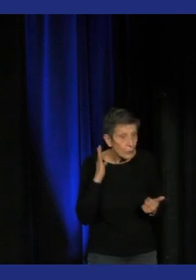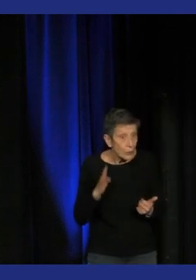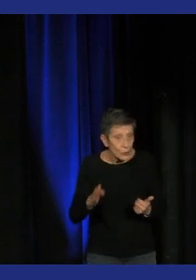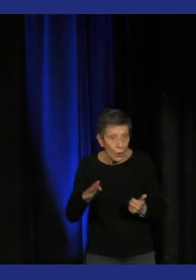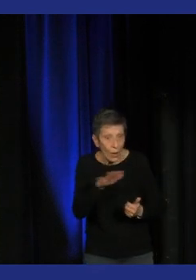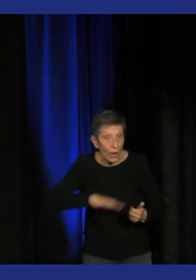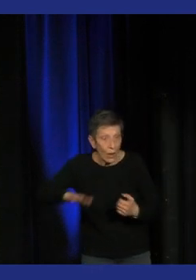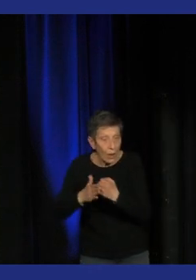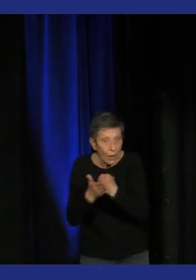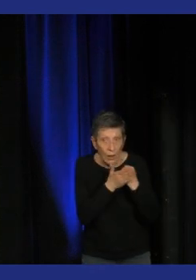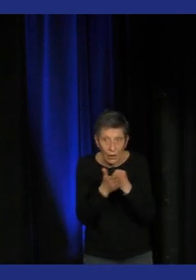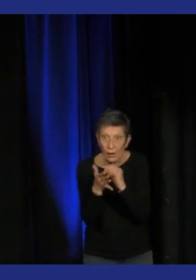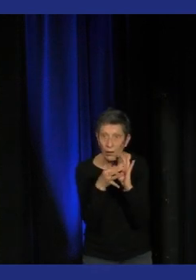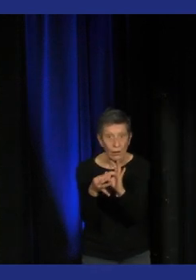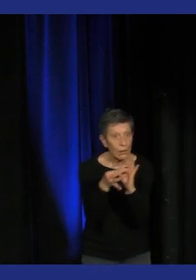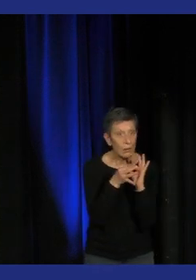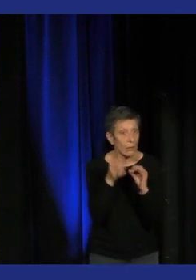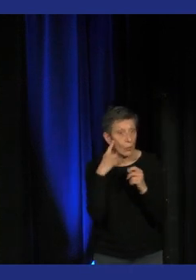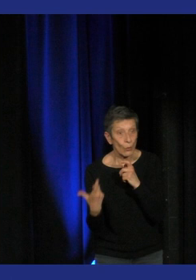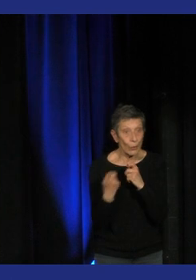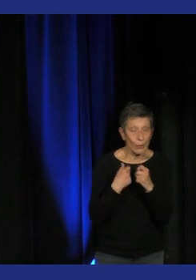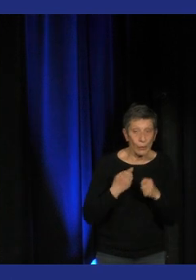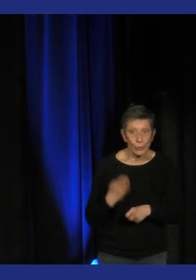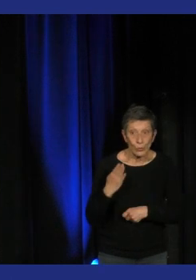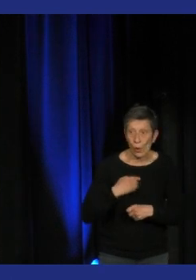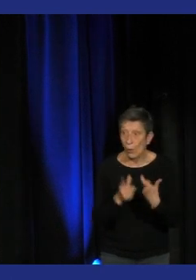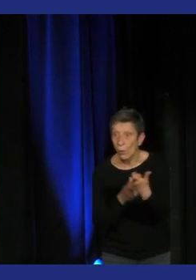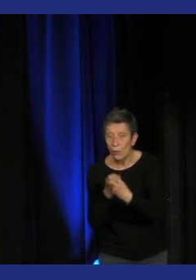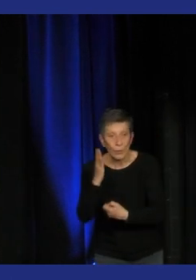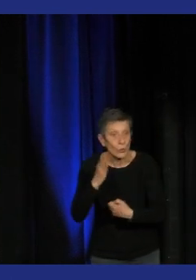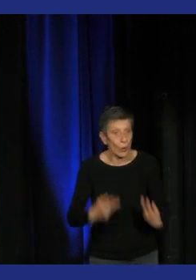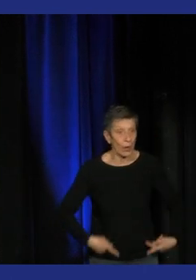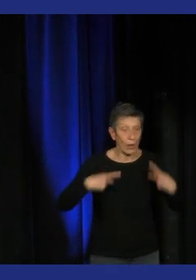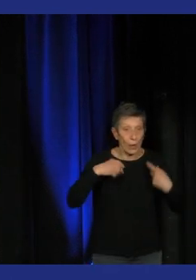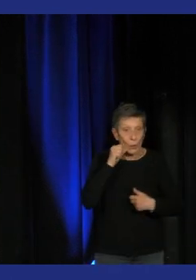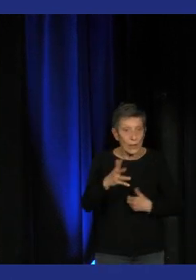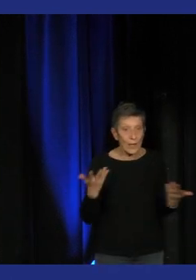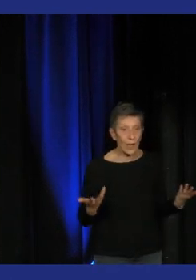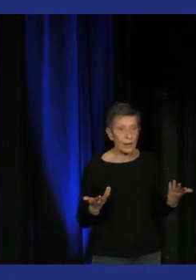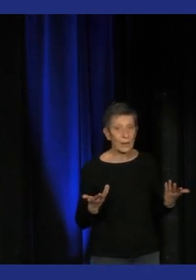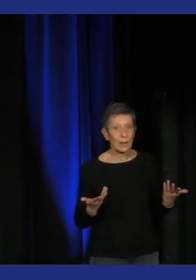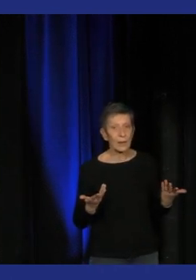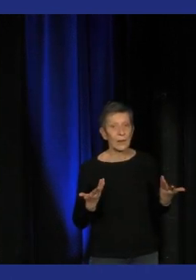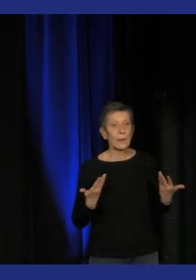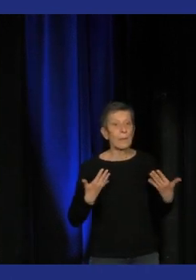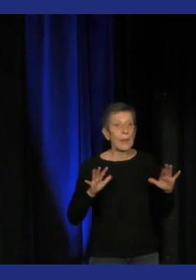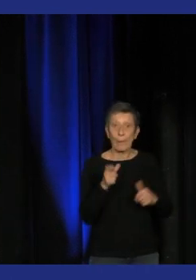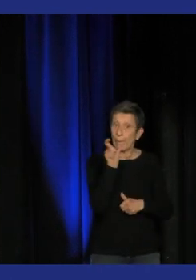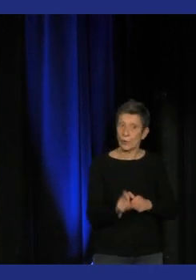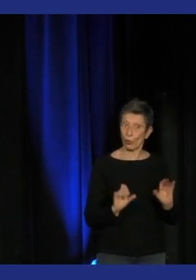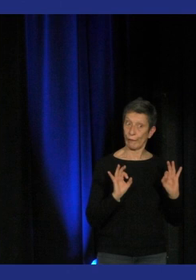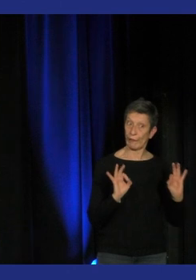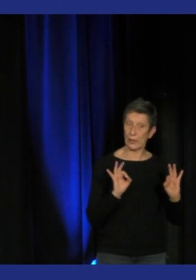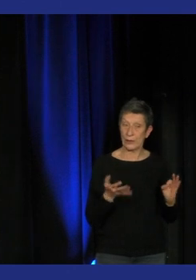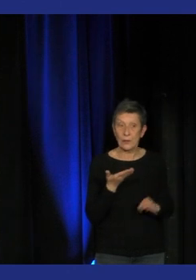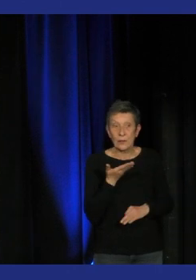pour répondre à nos besoins qui font notre quotidien. Sauf que pour une personne valide, c'est des